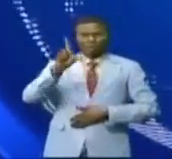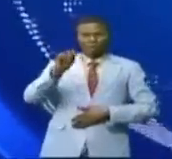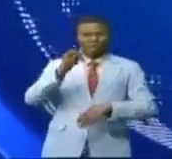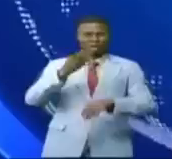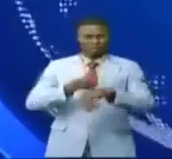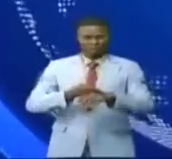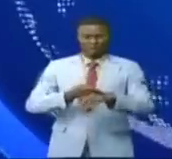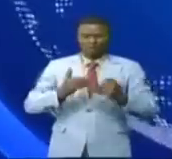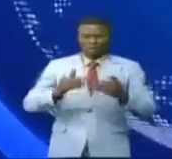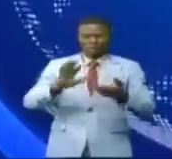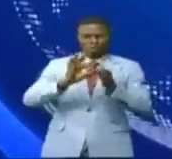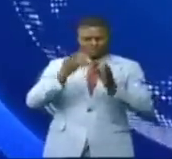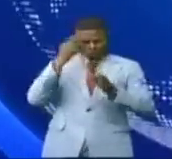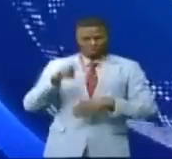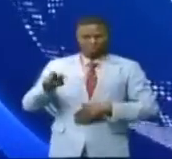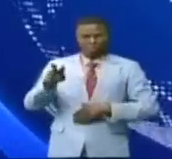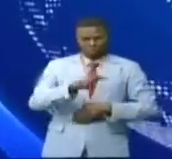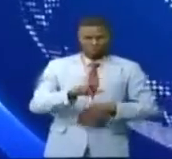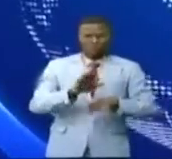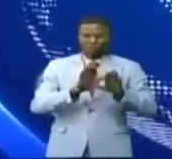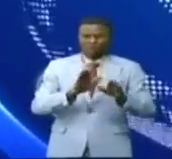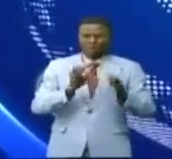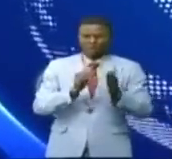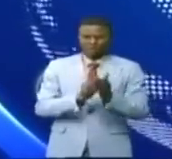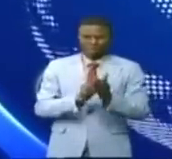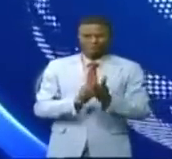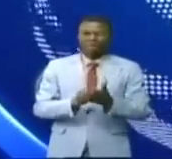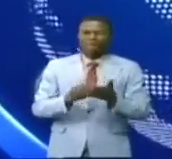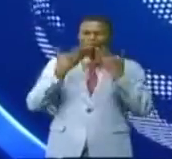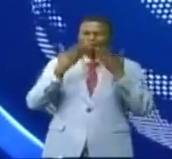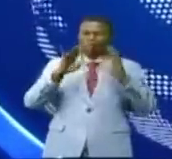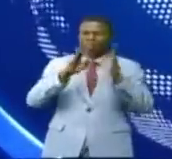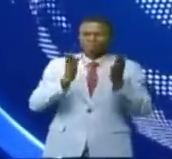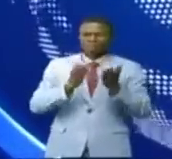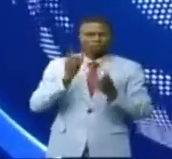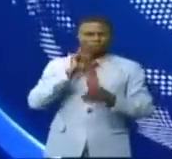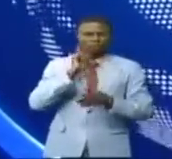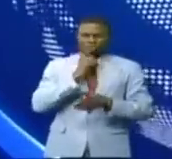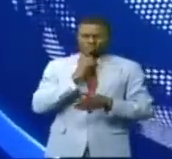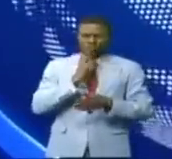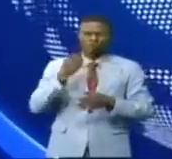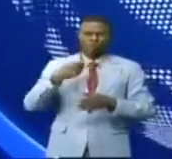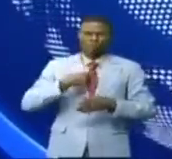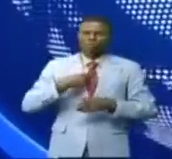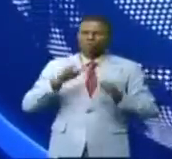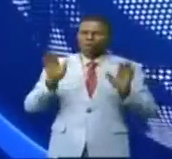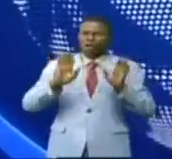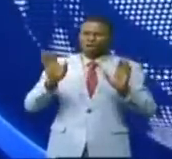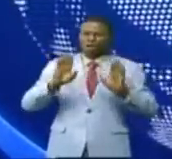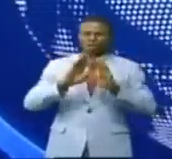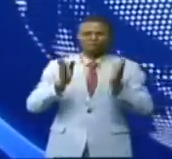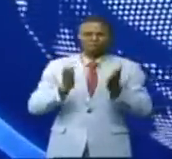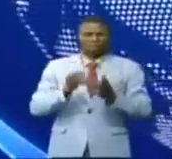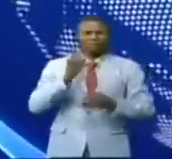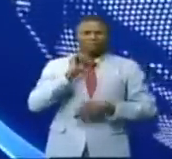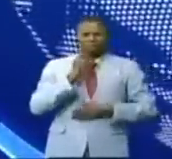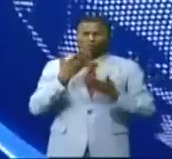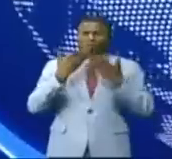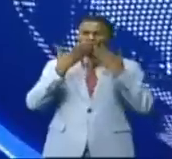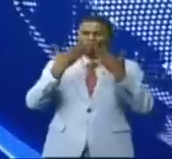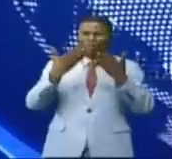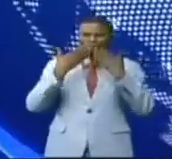de 19h mesdames et messieurs avec michel lecat mozilla cap est de manhatan dont nous étions heureux de vous présenter